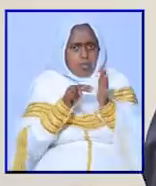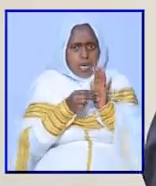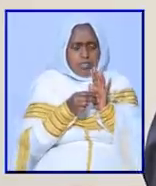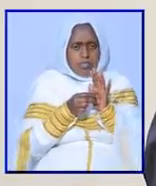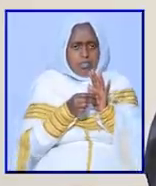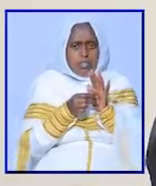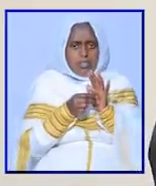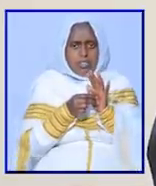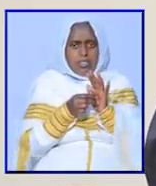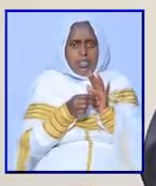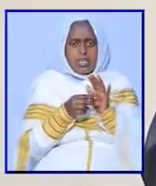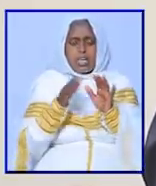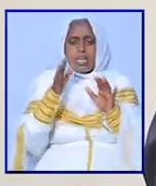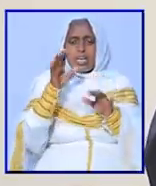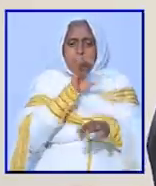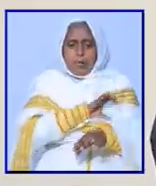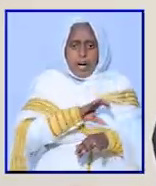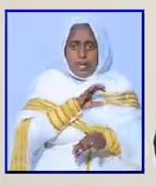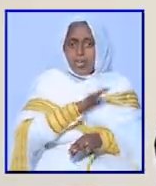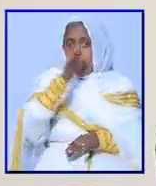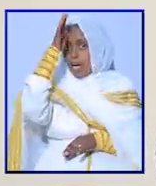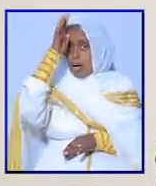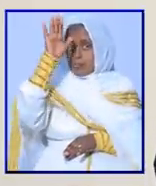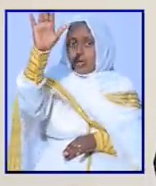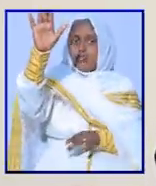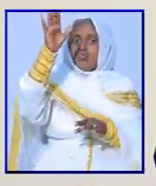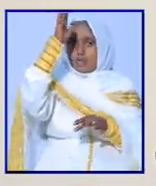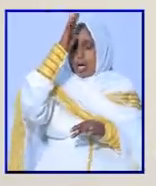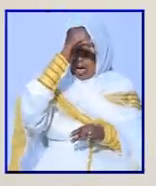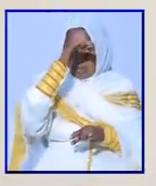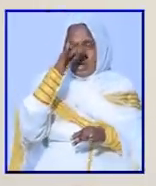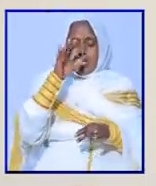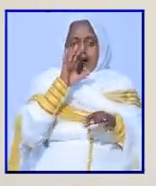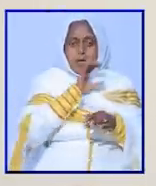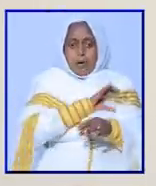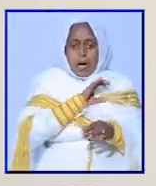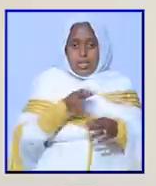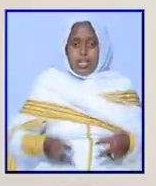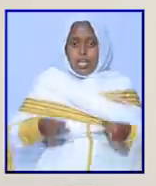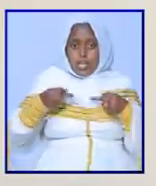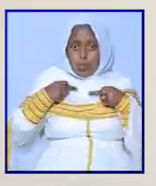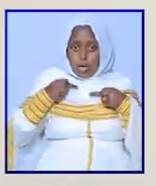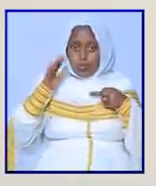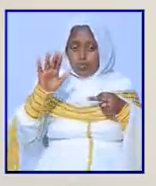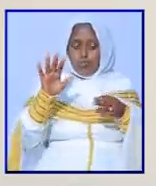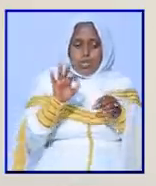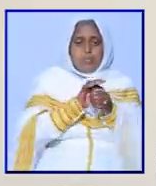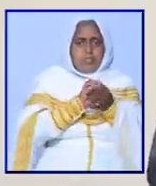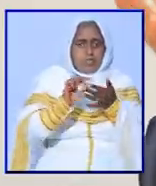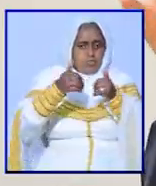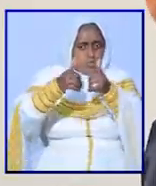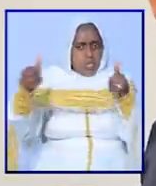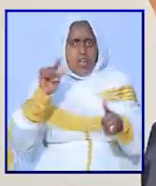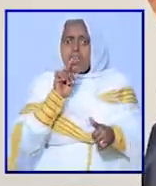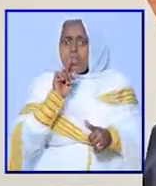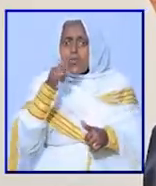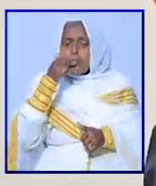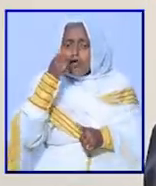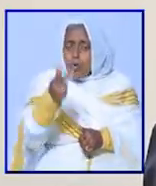ኢየሱስ ውጉዝ ማለት የተለየ ማለት ከባህሪ አባቱ ከአብ ከባህሪ ህይወቱ ከመንፈስ ቅዱስ የተለየ